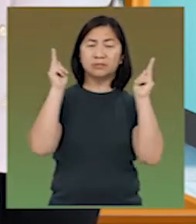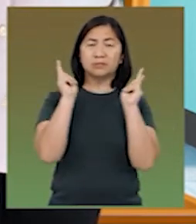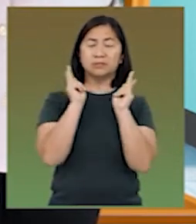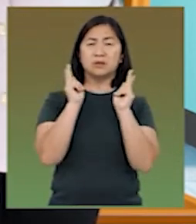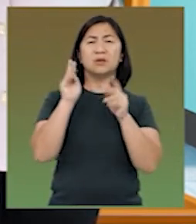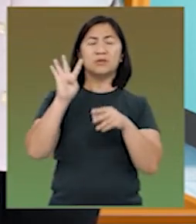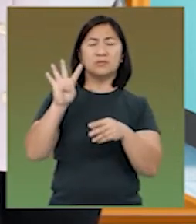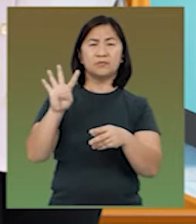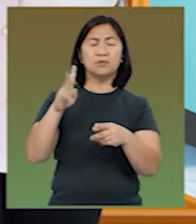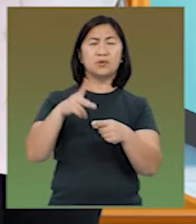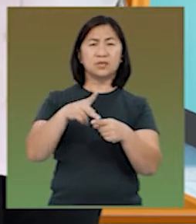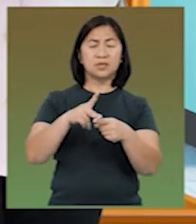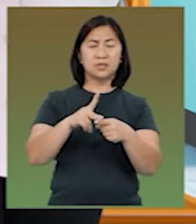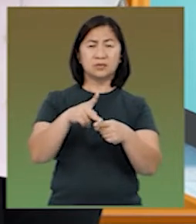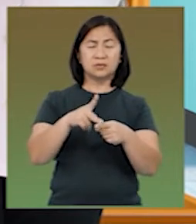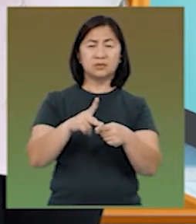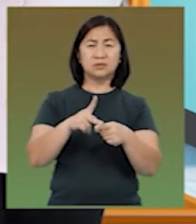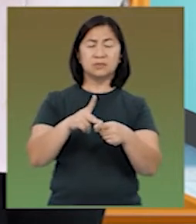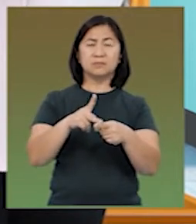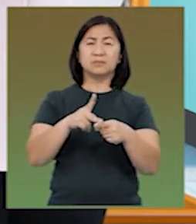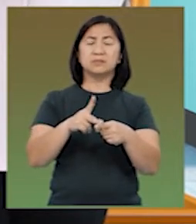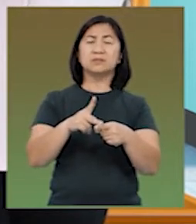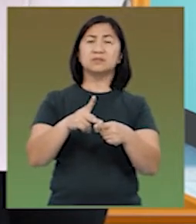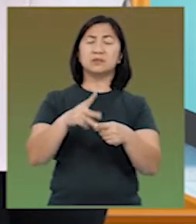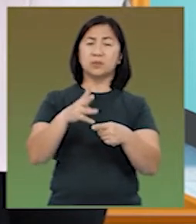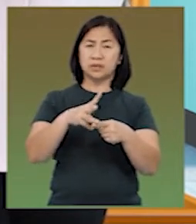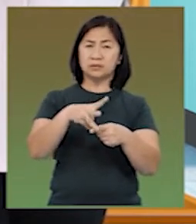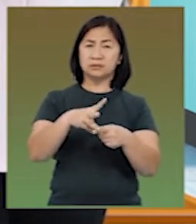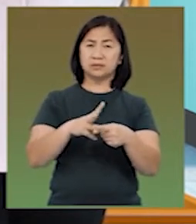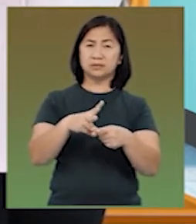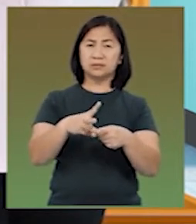may 4 kilograms na timbang.